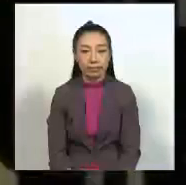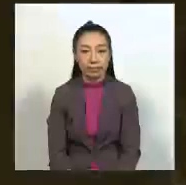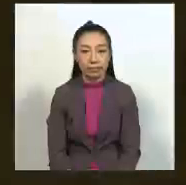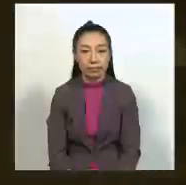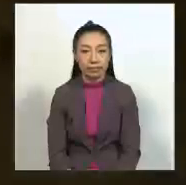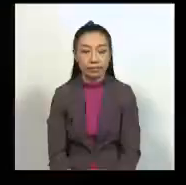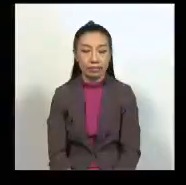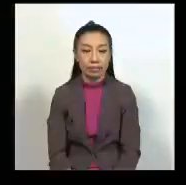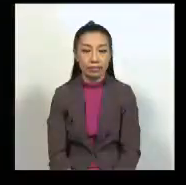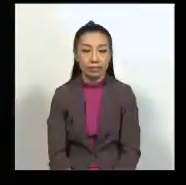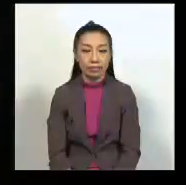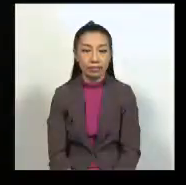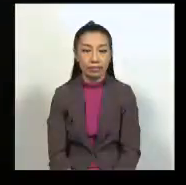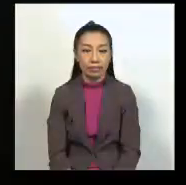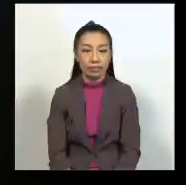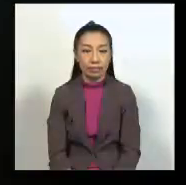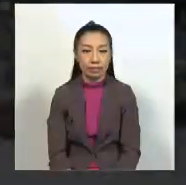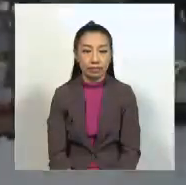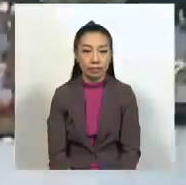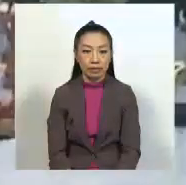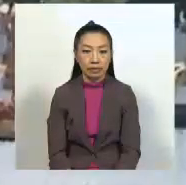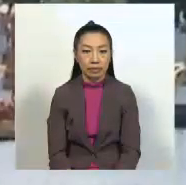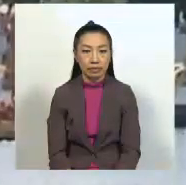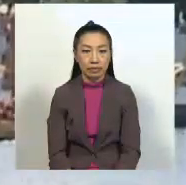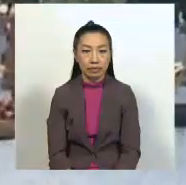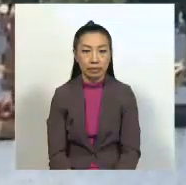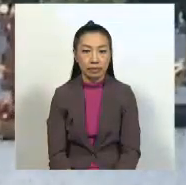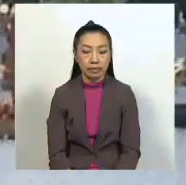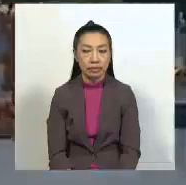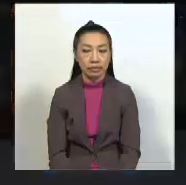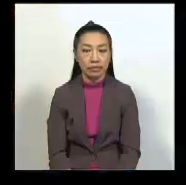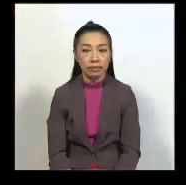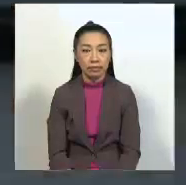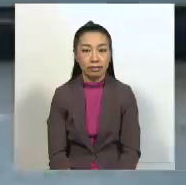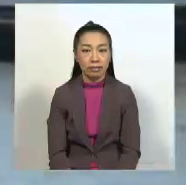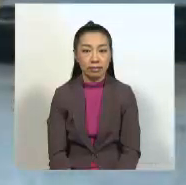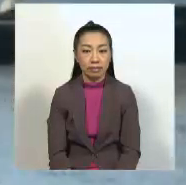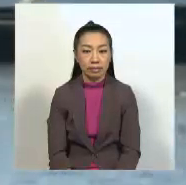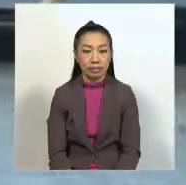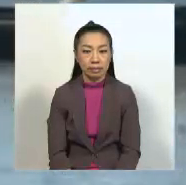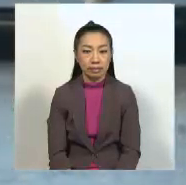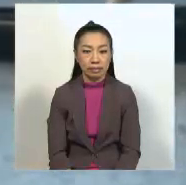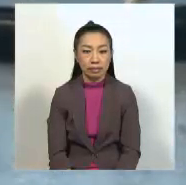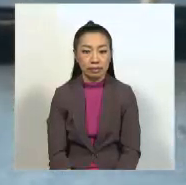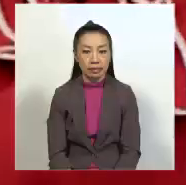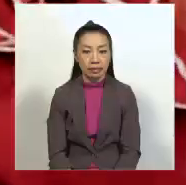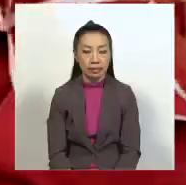สุวรรณหงส่งคู่หอย